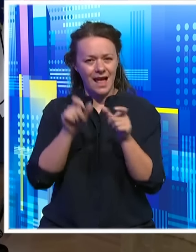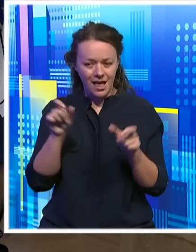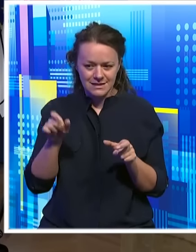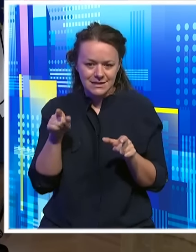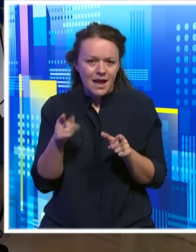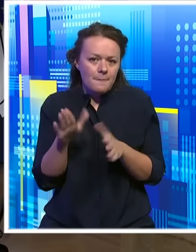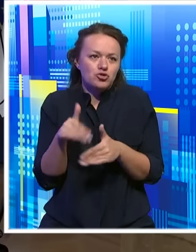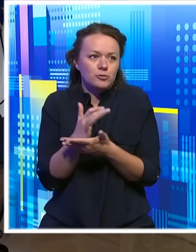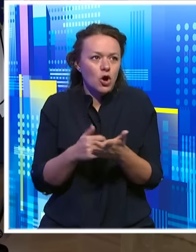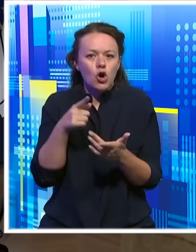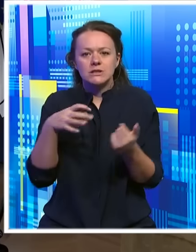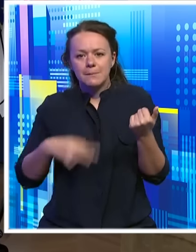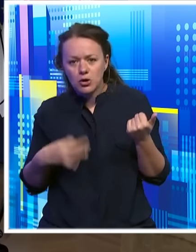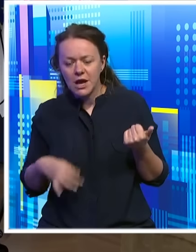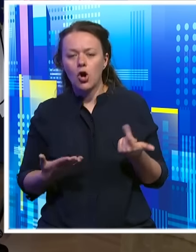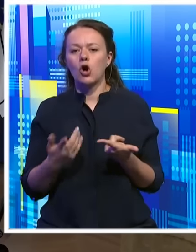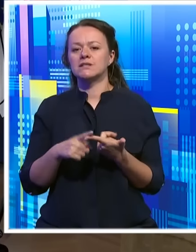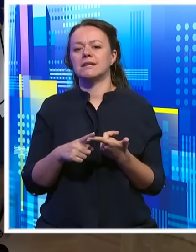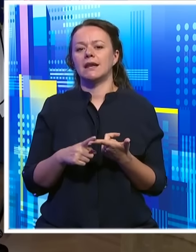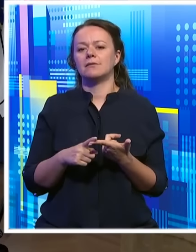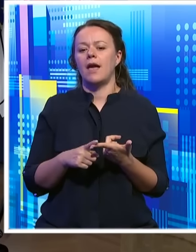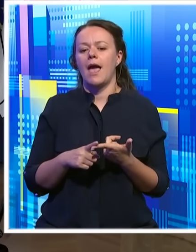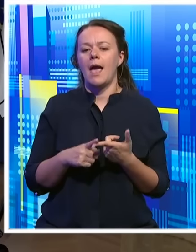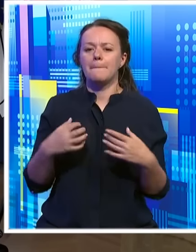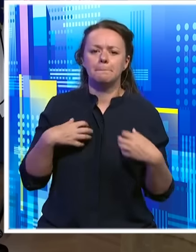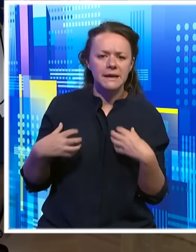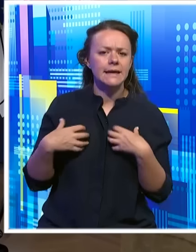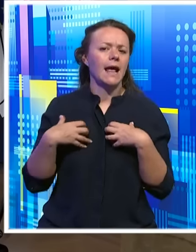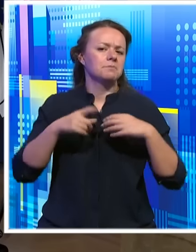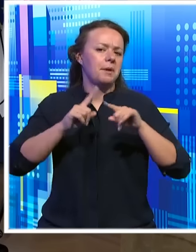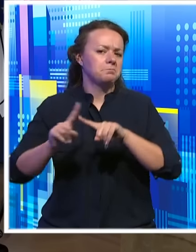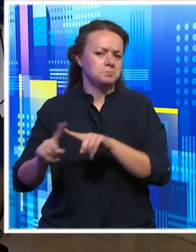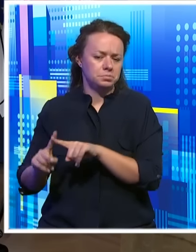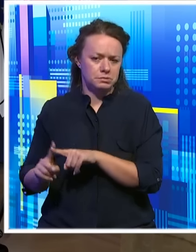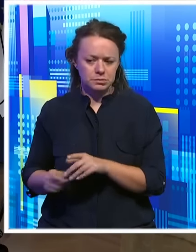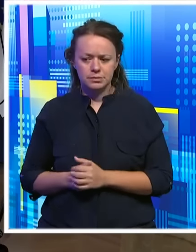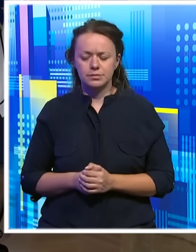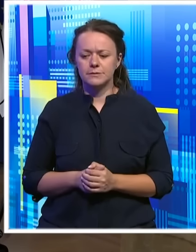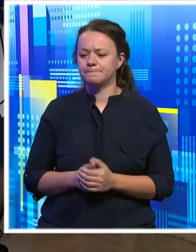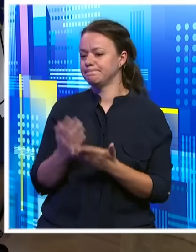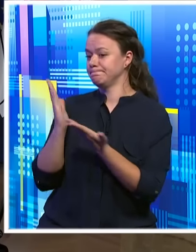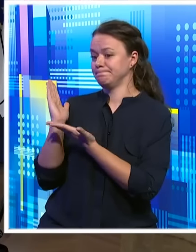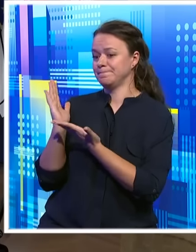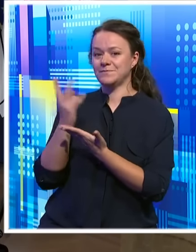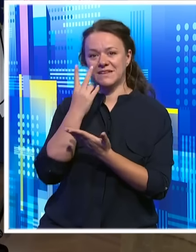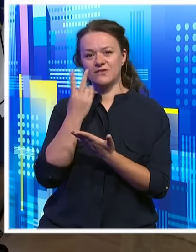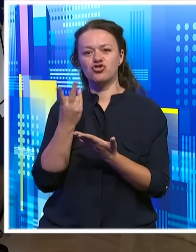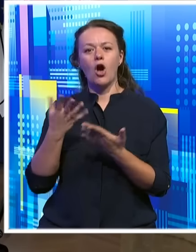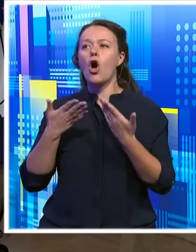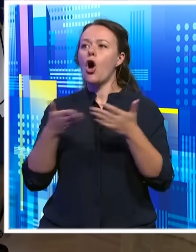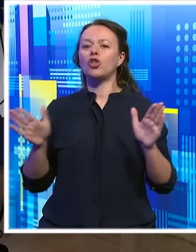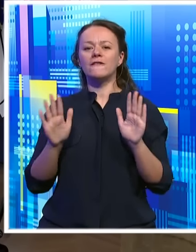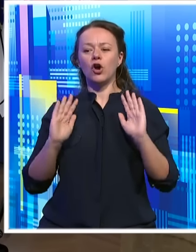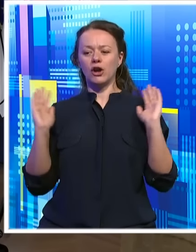koristimo i za koncerte, i za priredbe svake vrste. pogledate kako taj otvoreni auditorijum tu